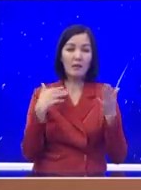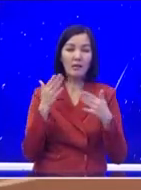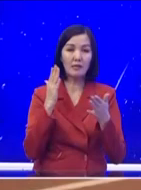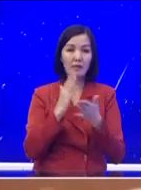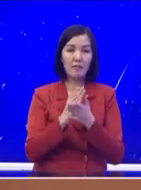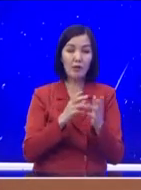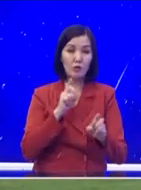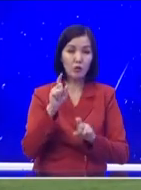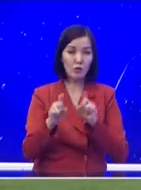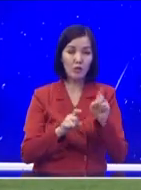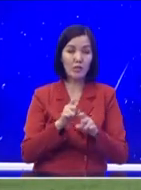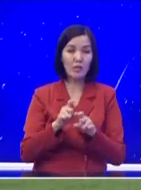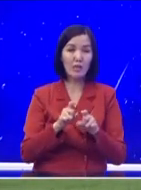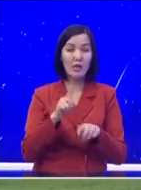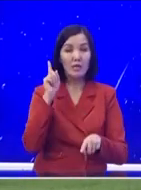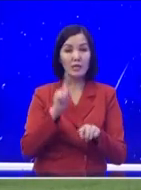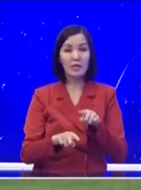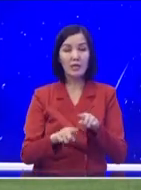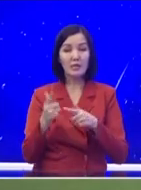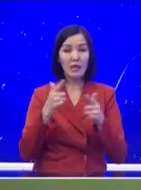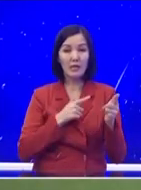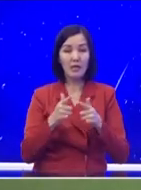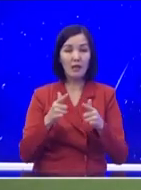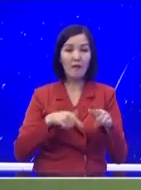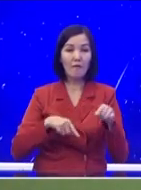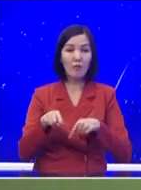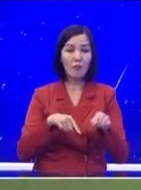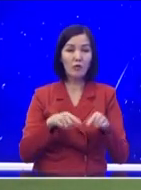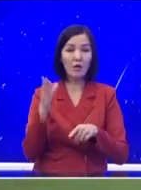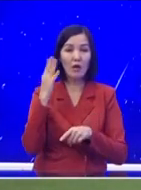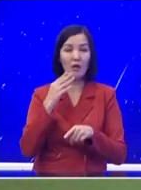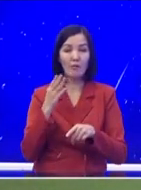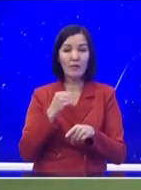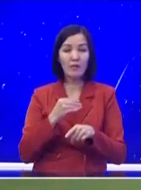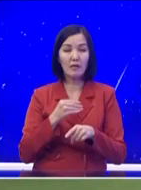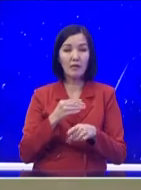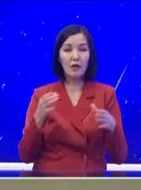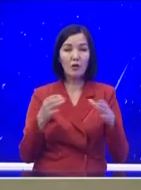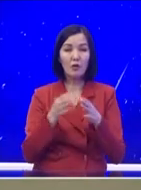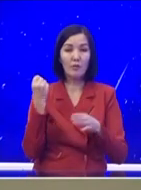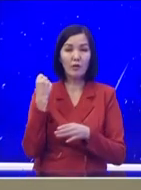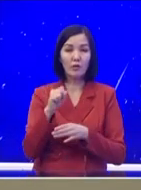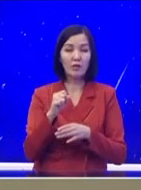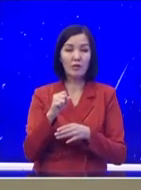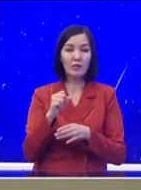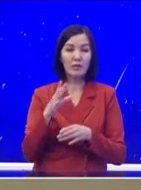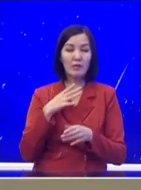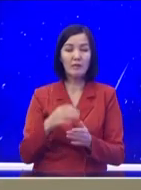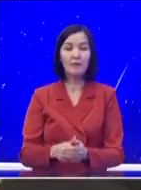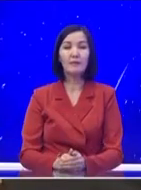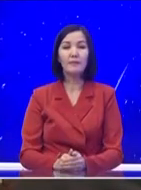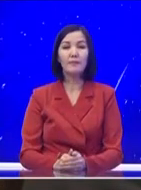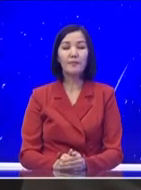бар. Сәйкесінше қысқа ғана уақыт ішінде дайындалған футболшылар алматылық беделді құраманы жеңіп, бақтарын асырып